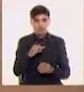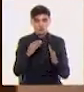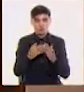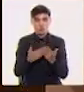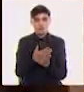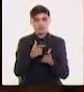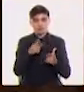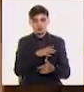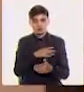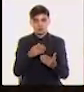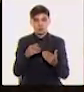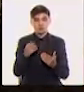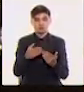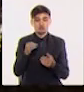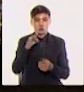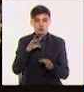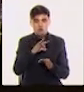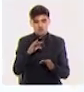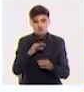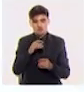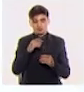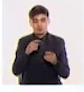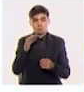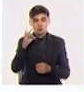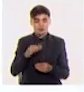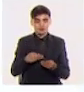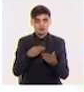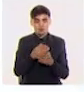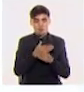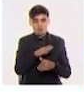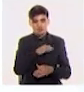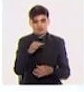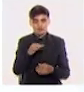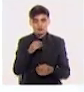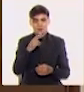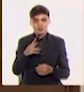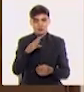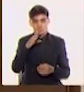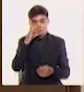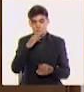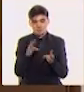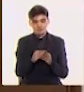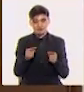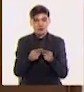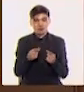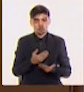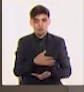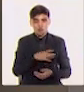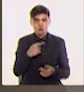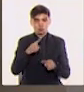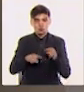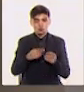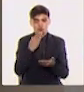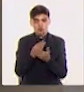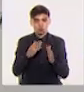алғашқы жарнасын Асыл Адам қайырымдылық қоры өтеп беріпті. Әкесімен бірге жалдамалы пәтерде тұрып жатқан қызғалдақ енді өз үйіміз болады